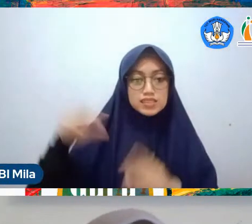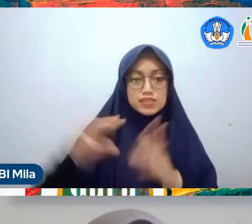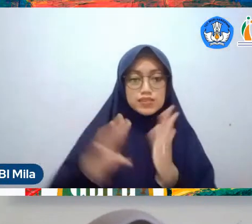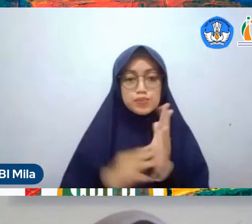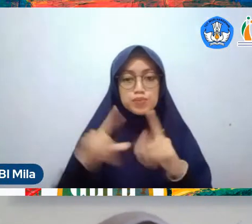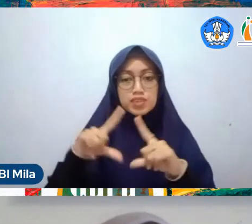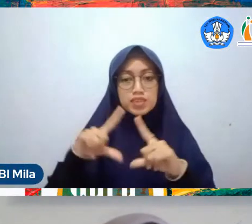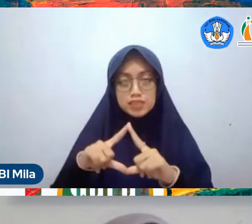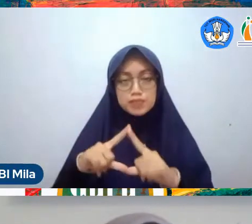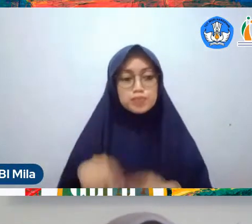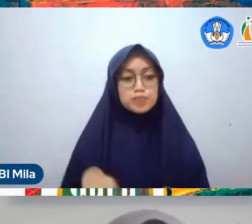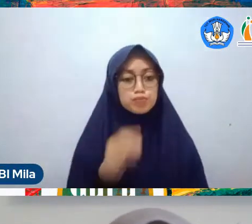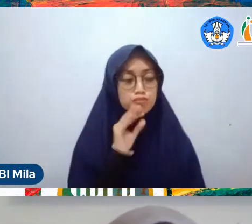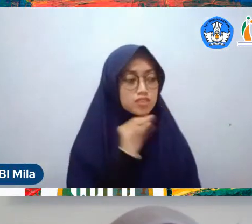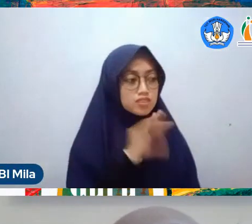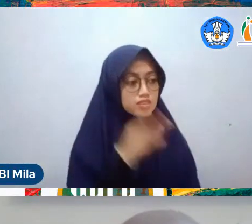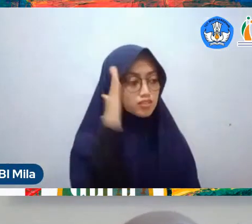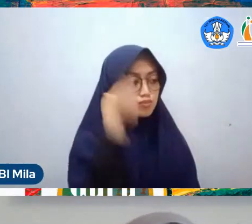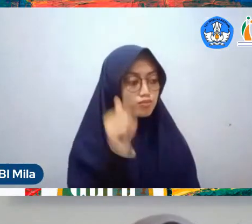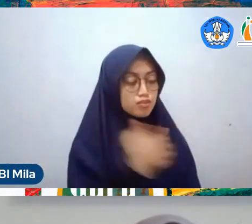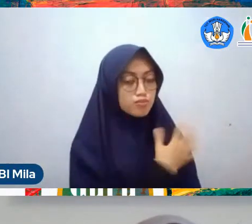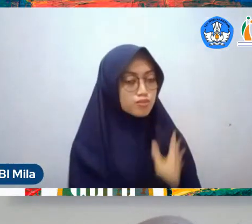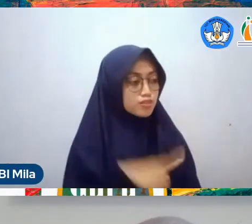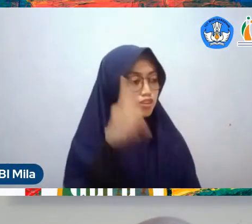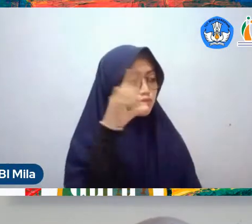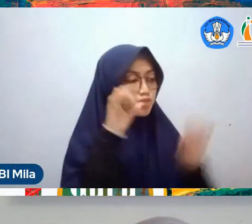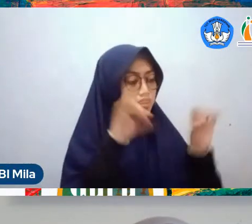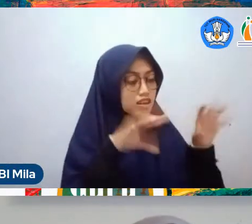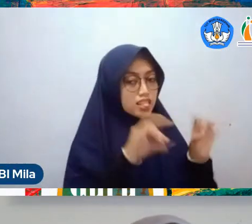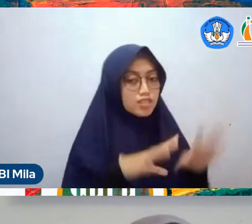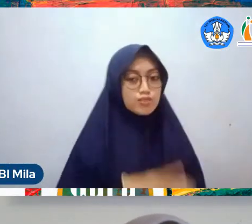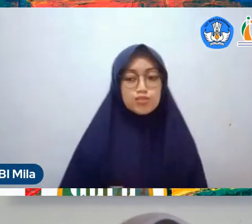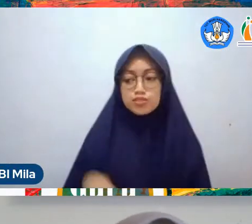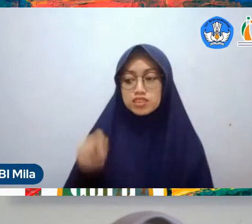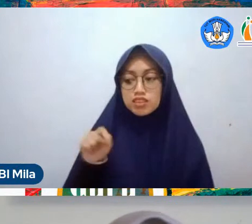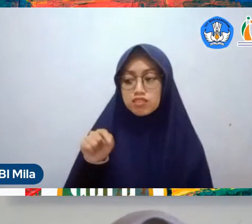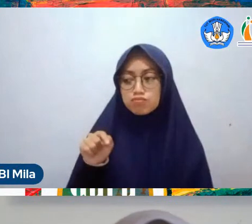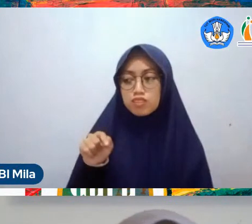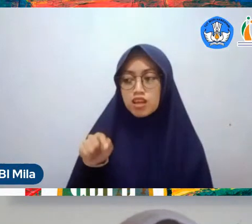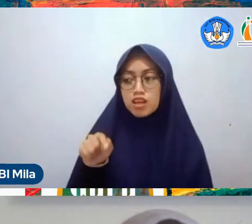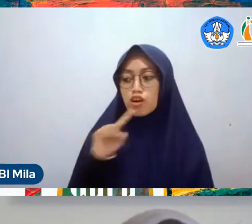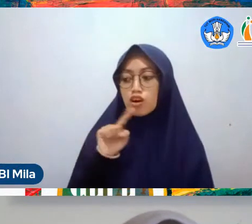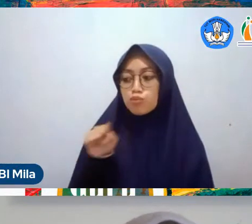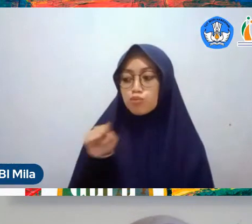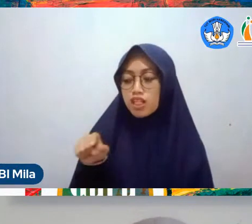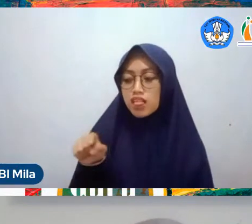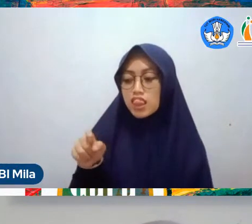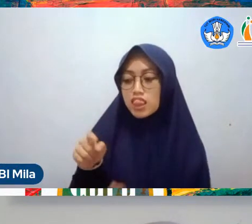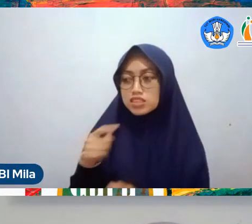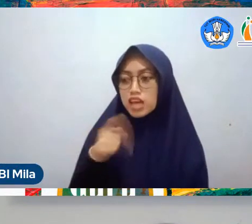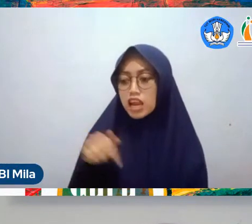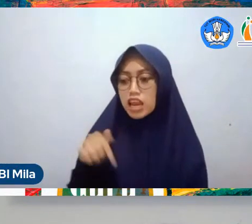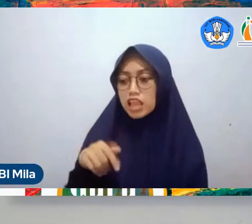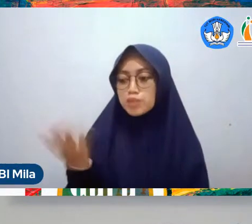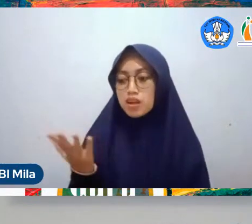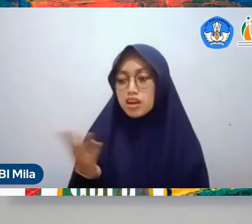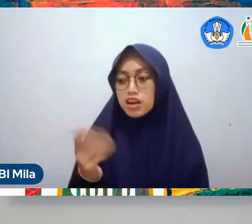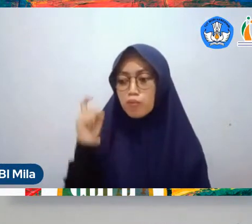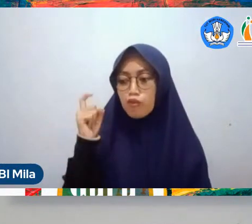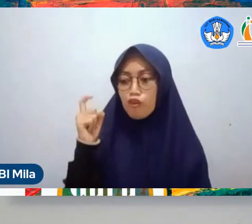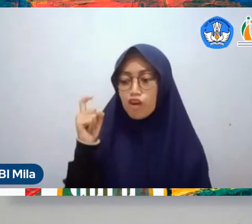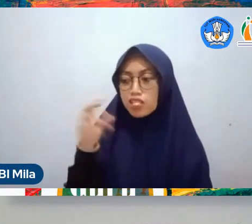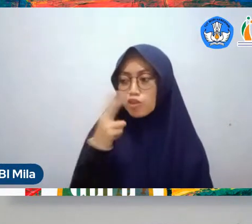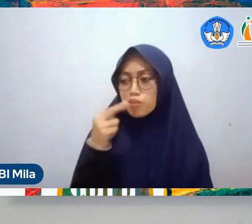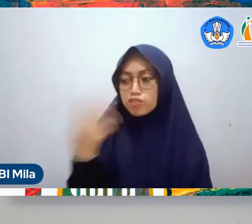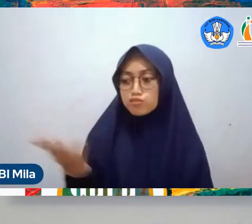Selamat ya, Kak Isma ini nggak ada di Bandung ya, tapi di Bogor ya Kak Isma ya? Iya, saya tinggal di Bogor sekarang. Gimana